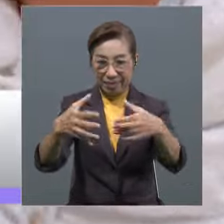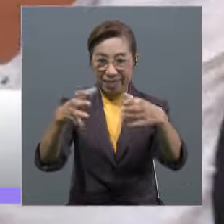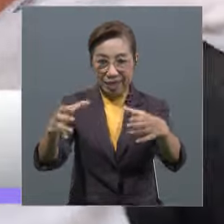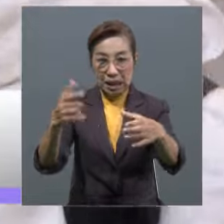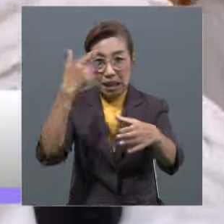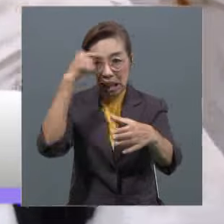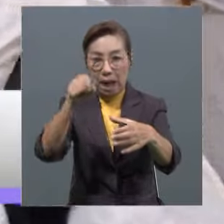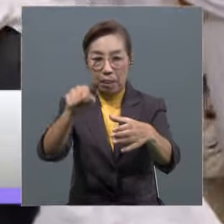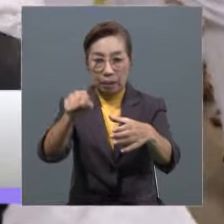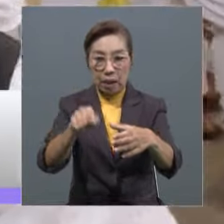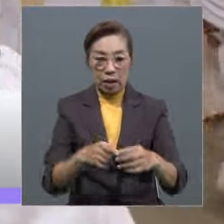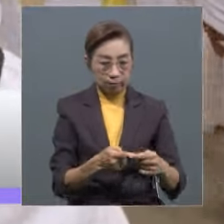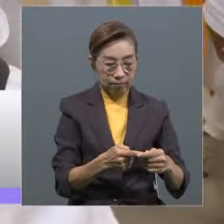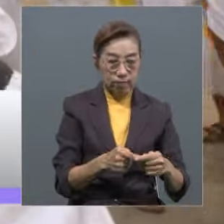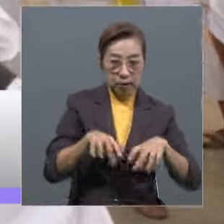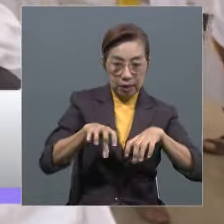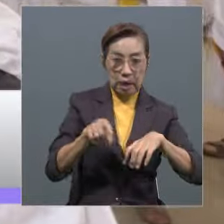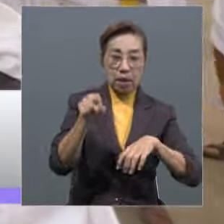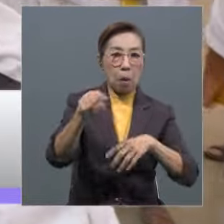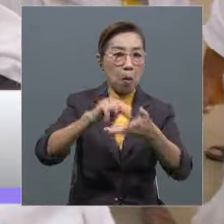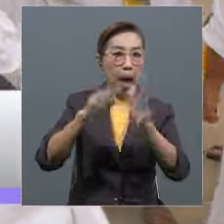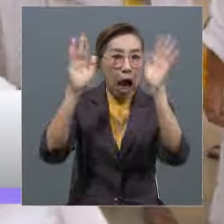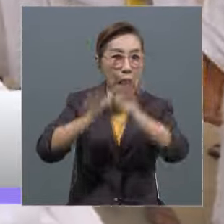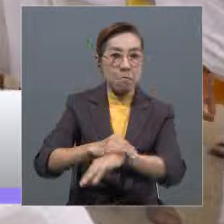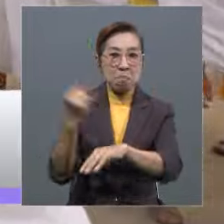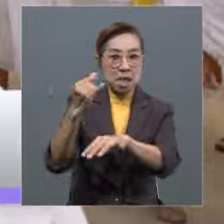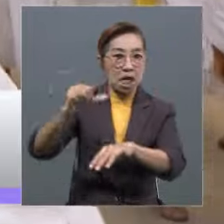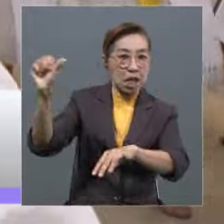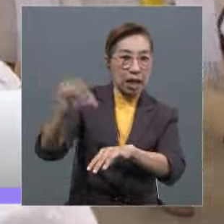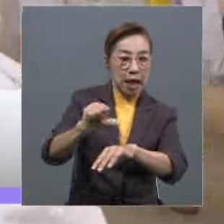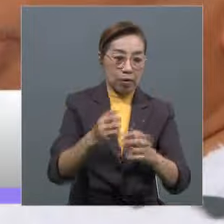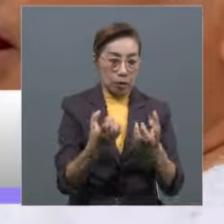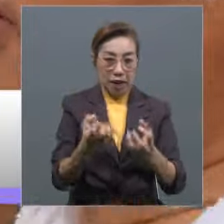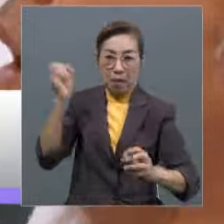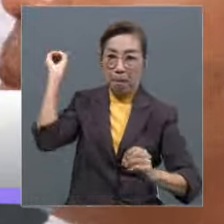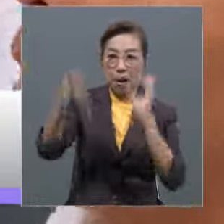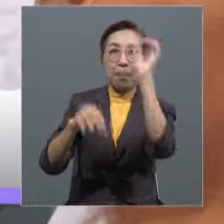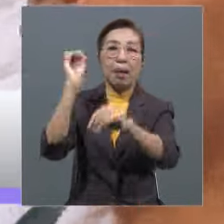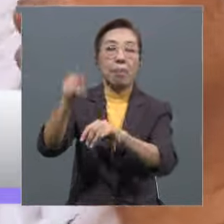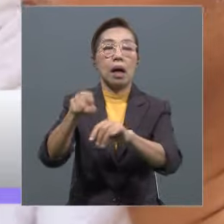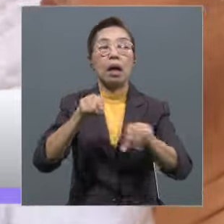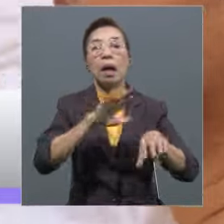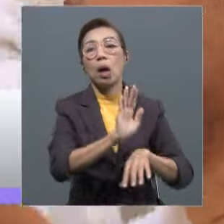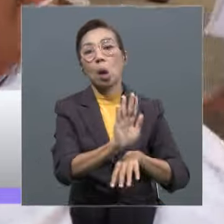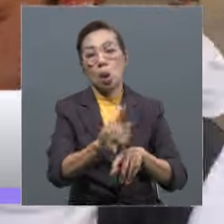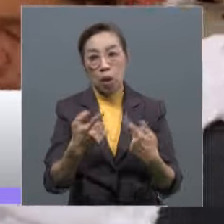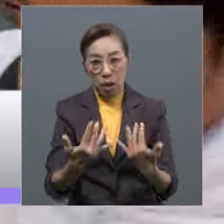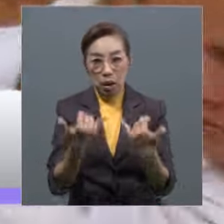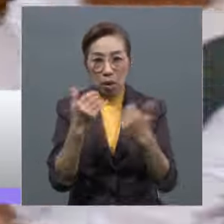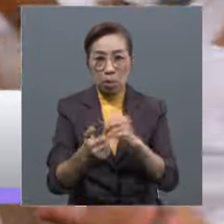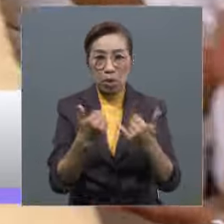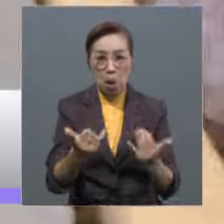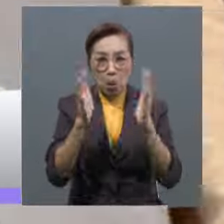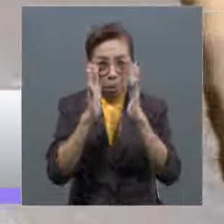ความชั่วร้ายคือพิธีสำคัญอย่างหนึ่งในการประกอบพิธีหัดค่ะท่านี้จากความแออัดของผู้แสวงบุญจำนวนมากทำให้ปี